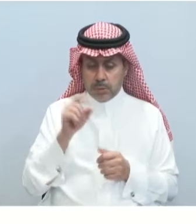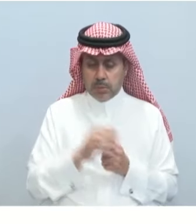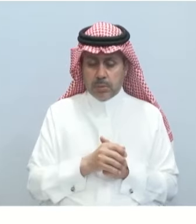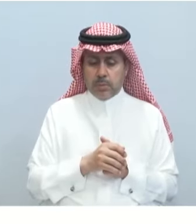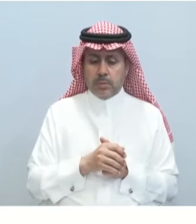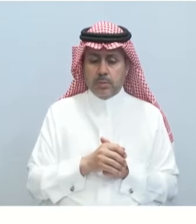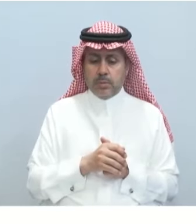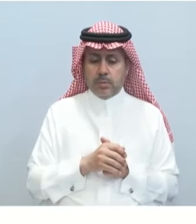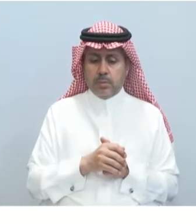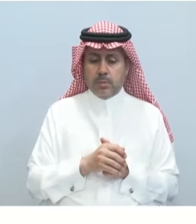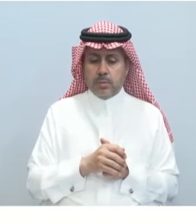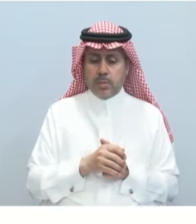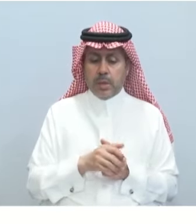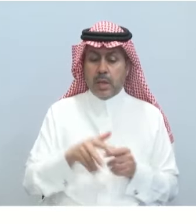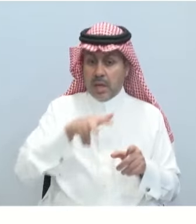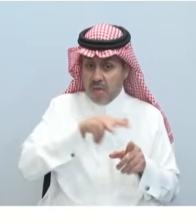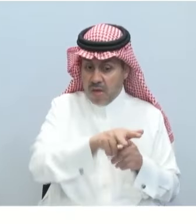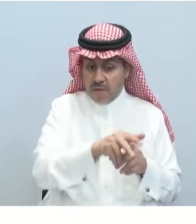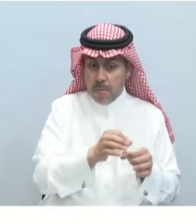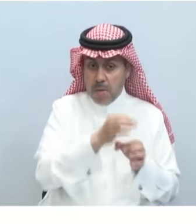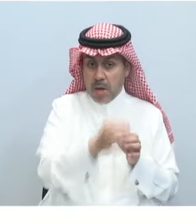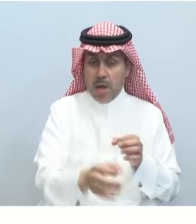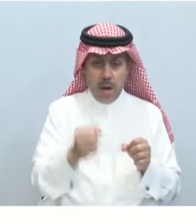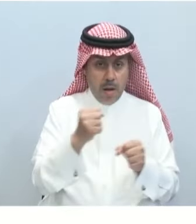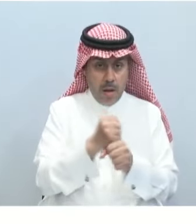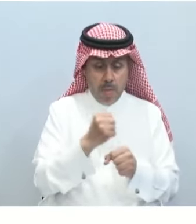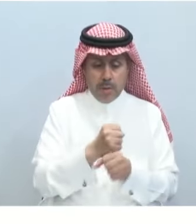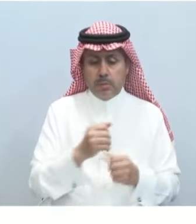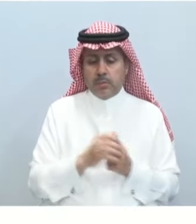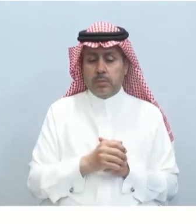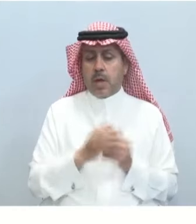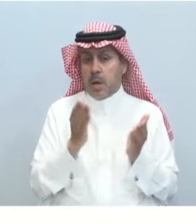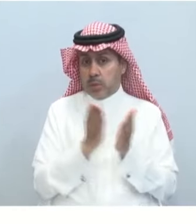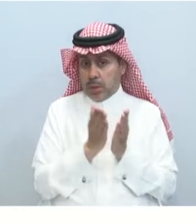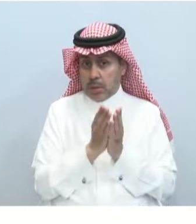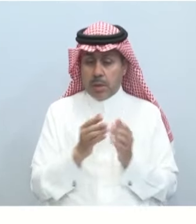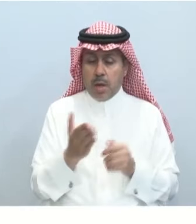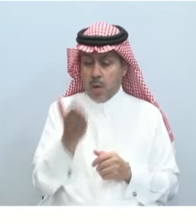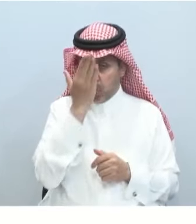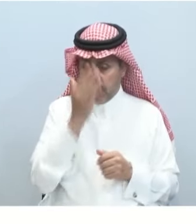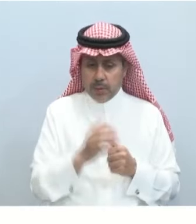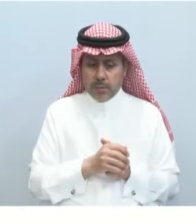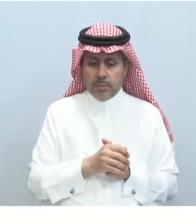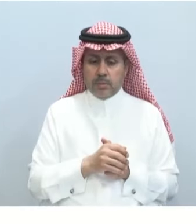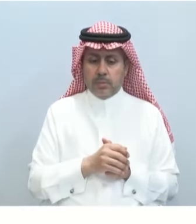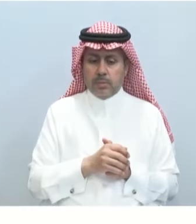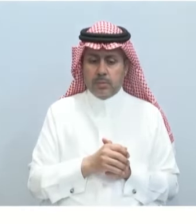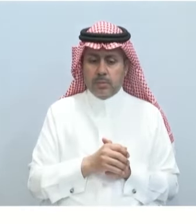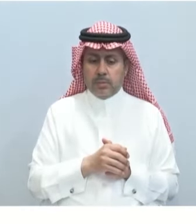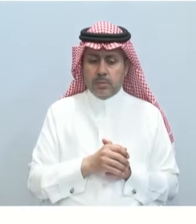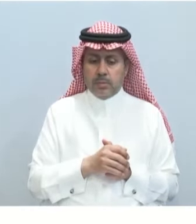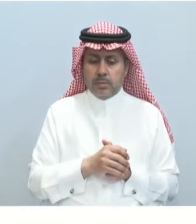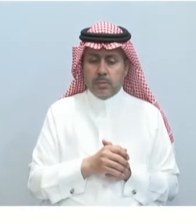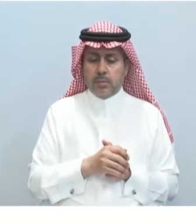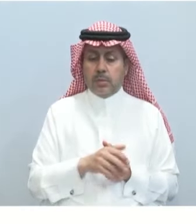سقوط جنينها ان وقع الاذاء في مكان العمل او الدراسه او العباده ايضا هذا